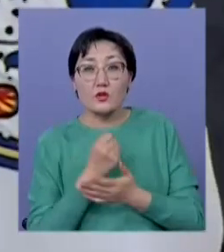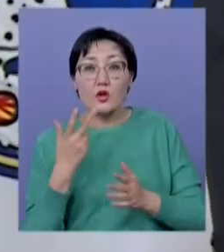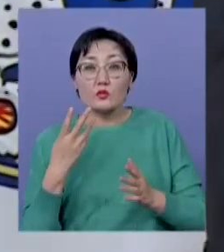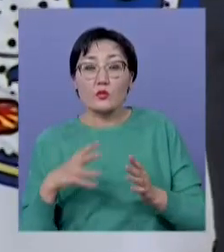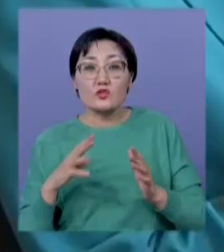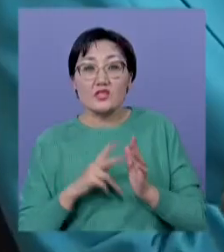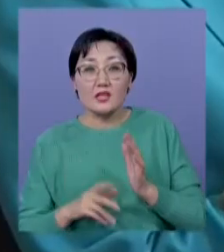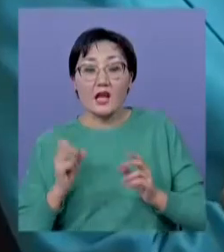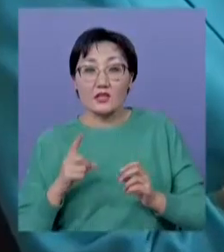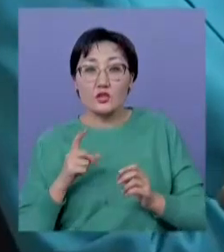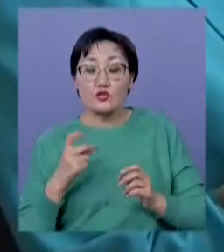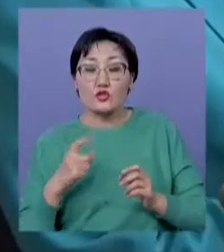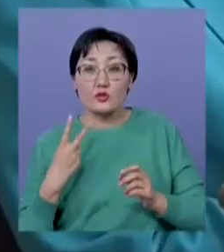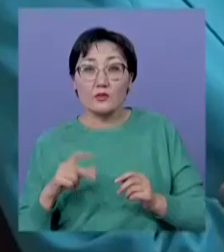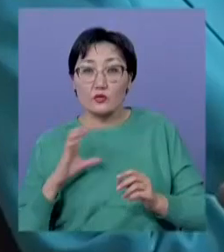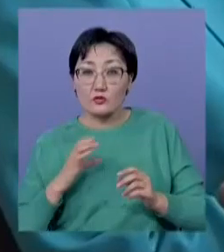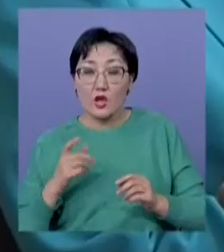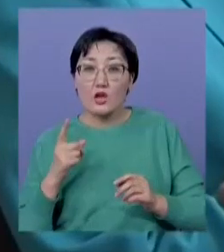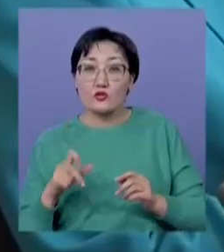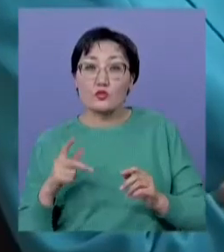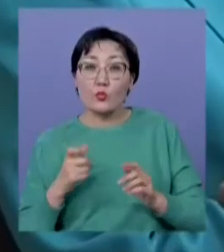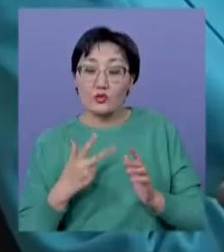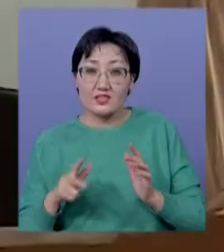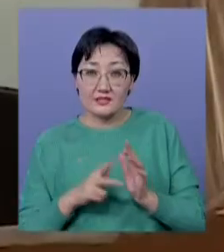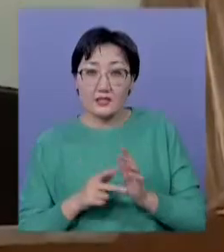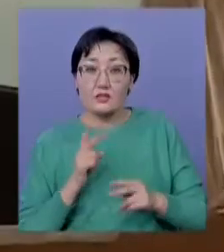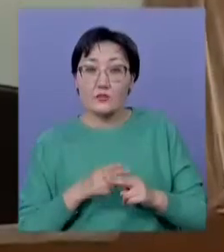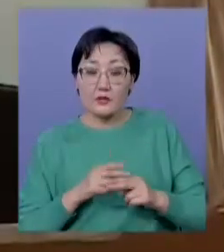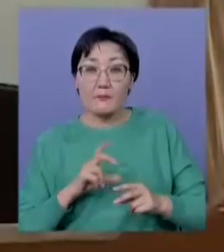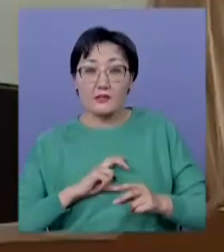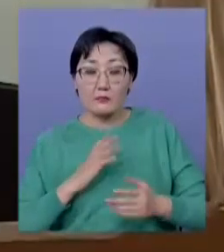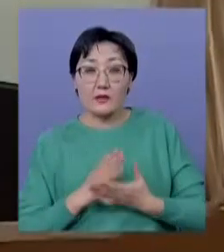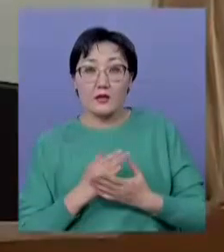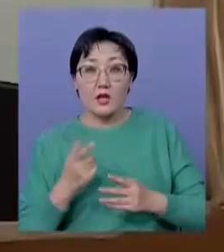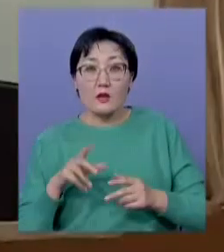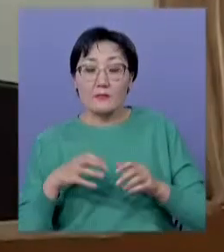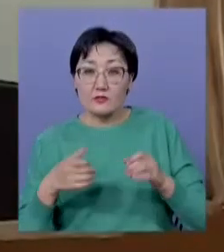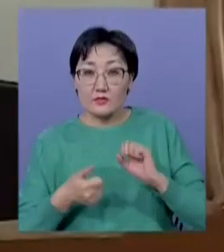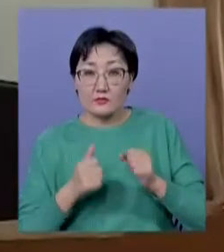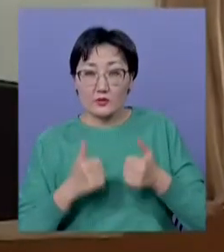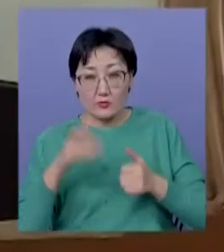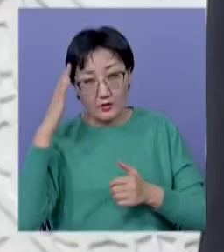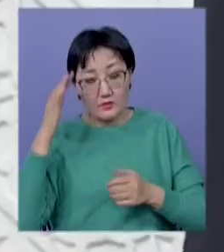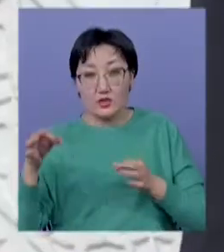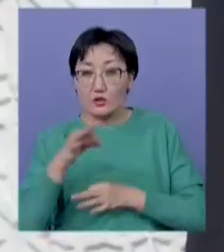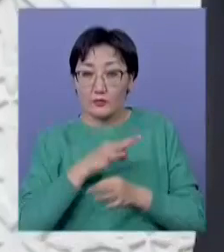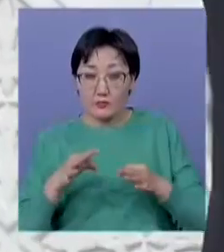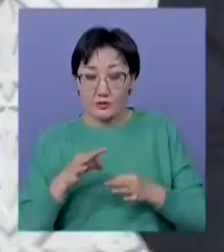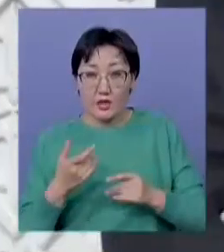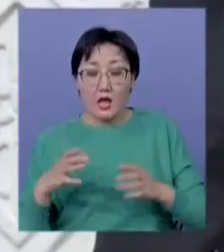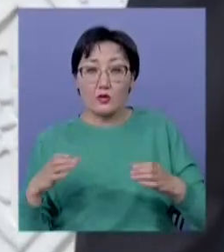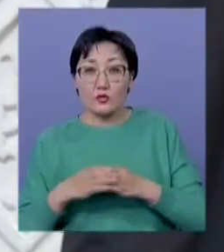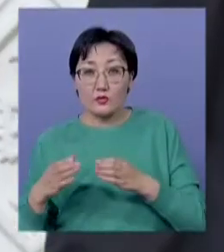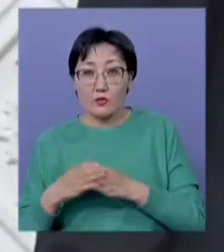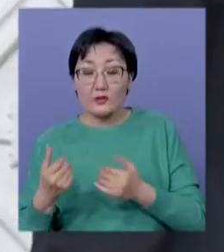алтын, 124 күміс, 138 қола медаль бар. Қалалық тәлімгерлер президенттік олимпиада мен ғылыми жобалар бойынша да